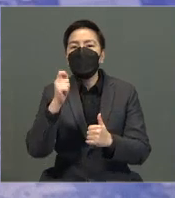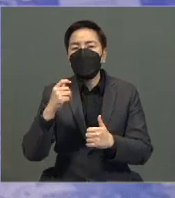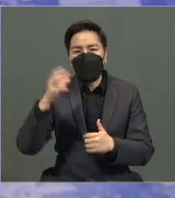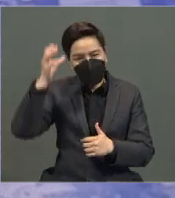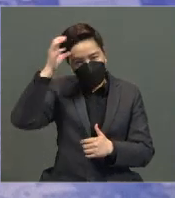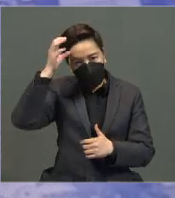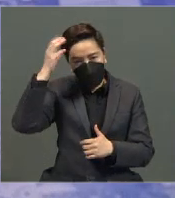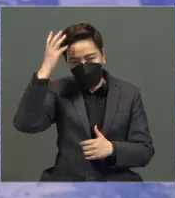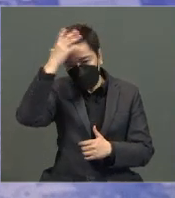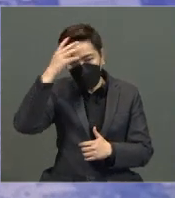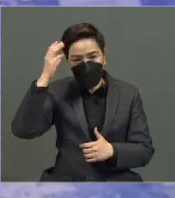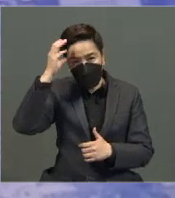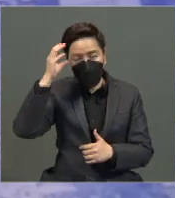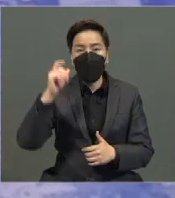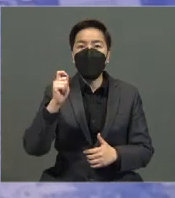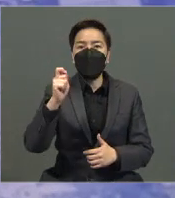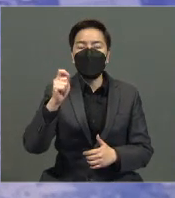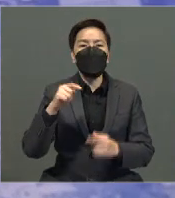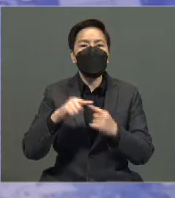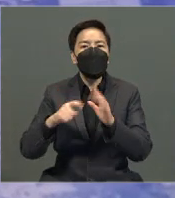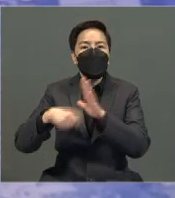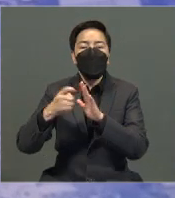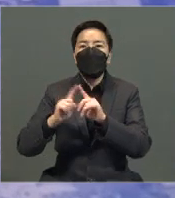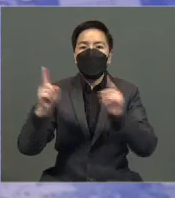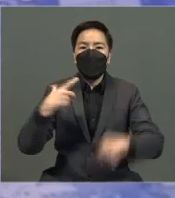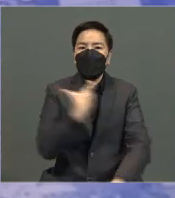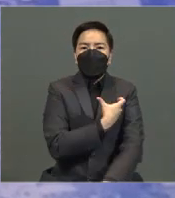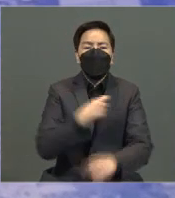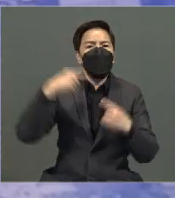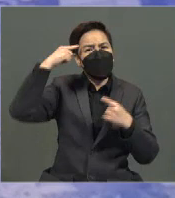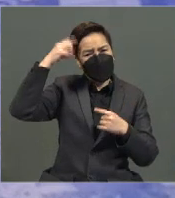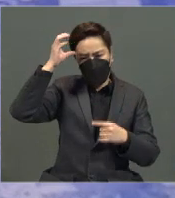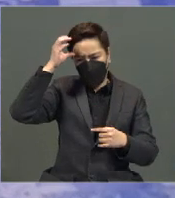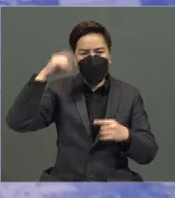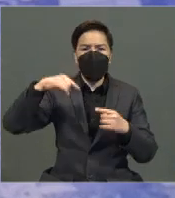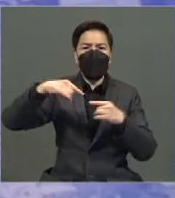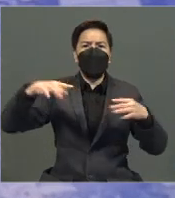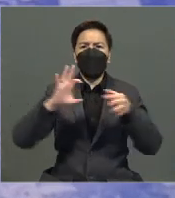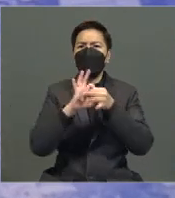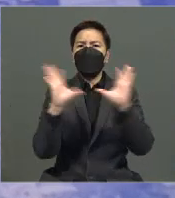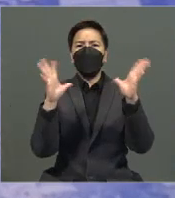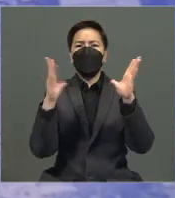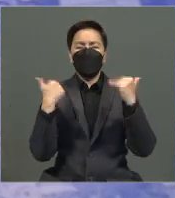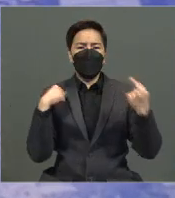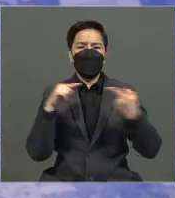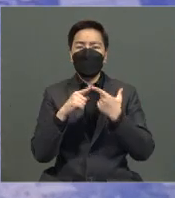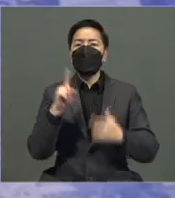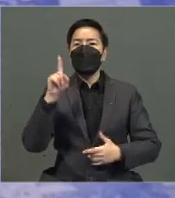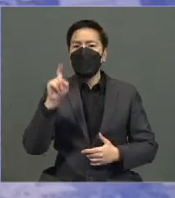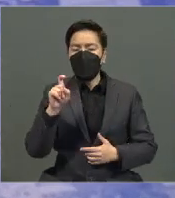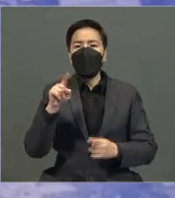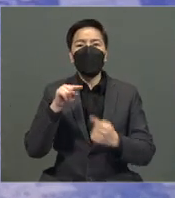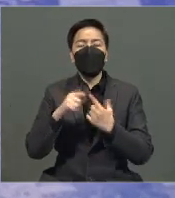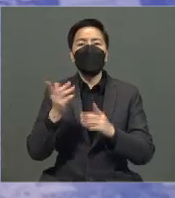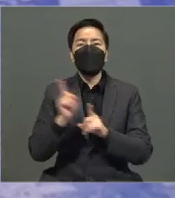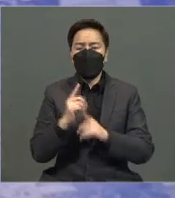สมองนะครับซึ่งก็เป็นเชื้อสาเหตุคนละเรื่องกันเลยนะครับกับเรื่องของวัคซีนเพราะฉะนั้นกรณีเหล่านั้นเป็นการเสียชีวิต